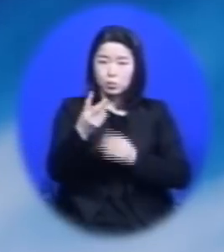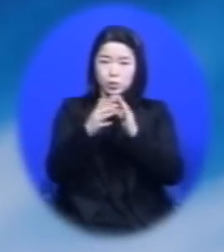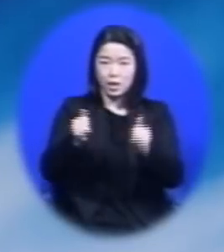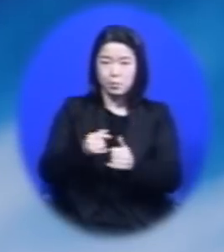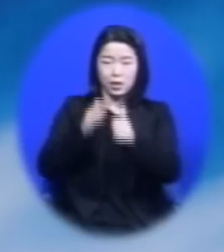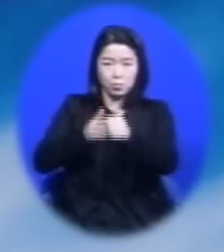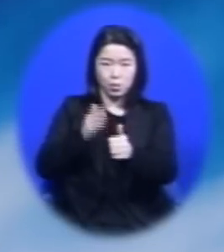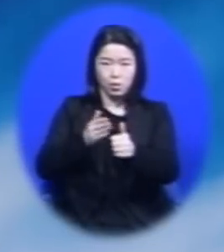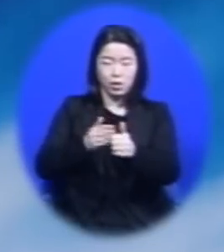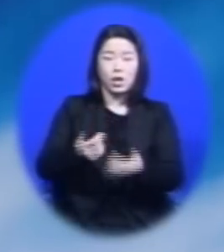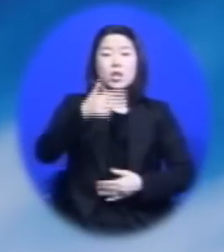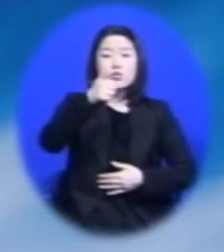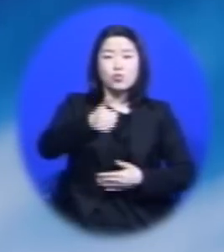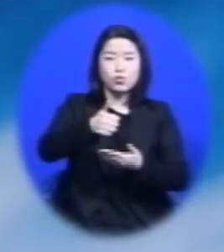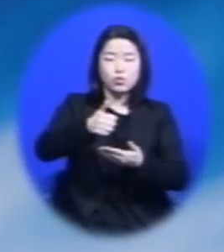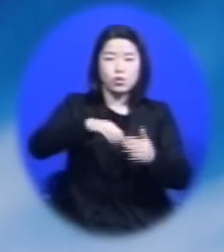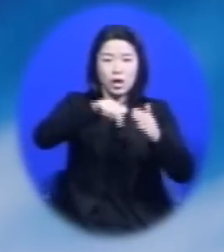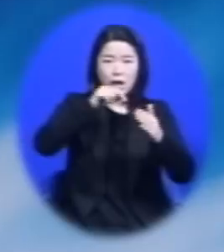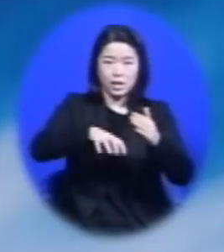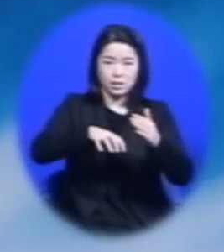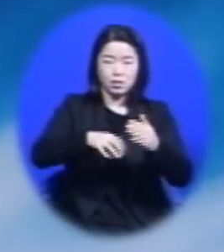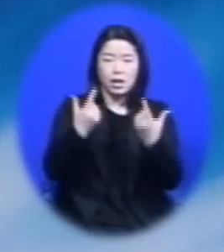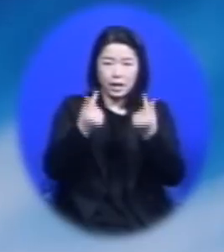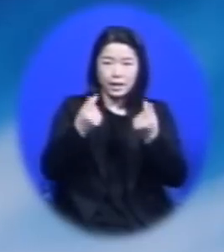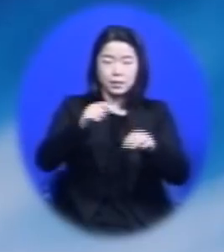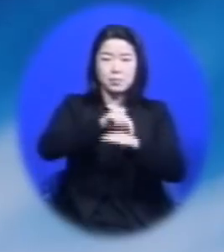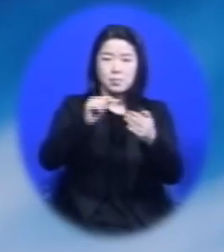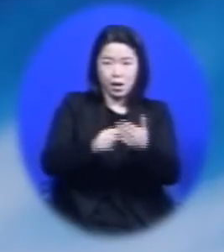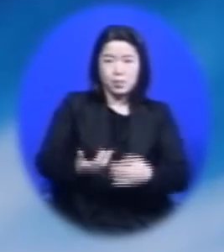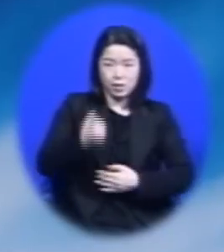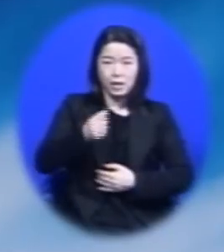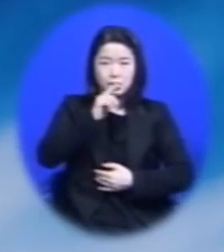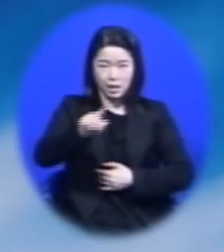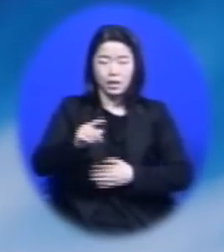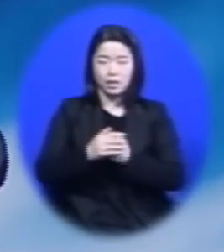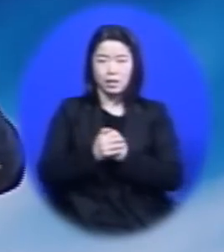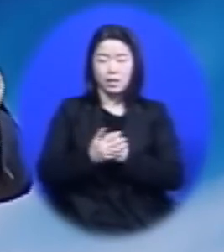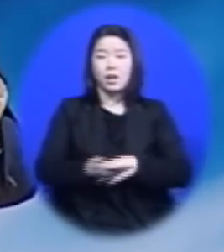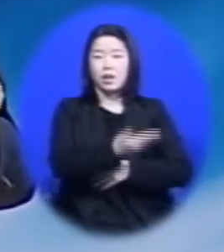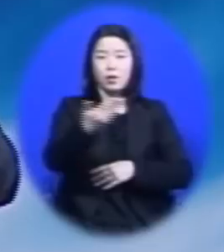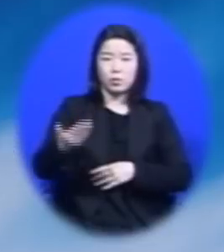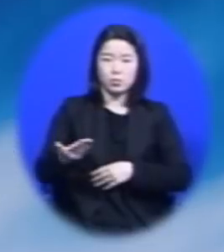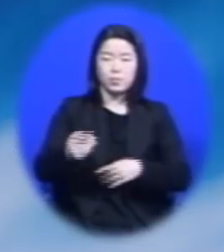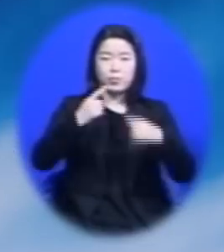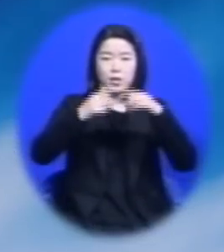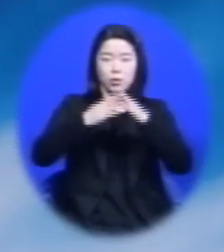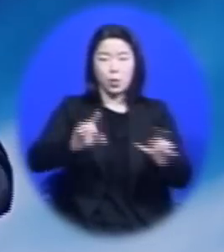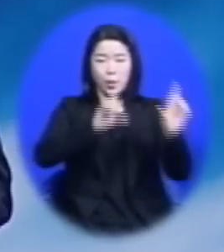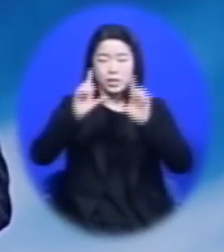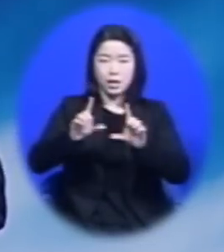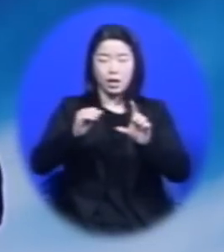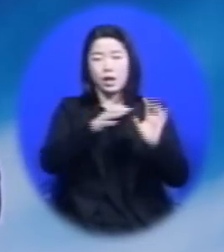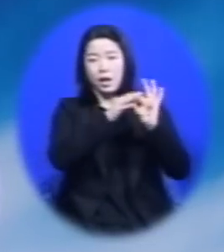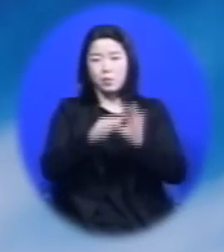주 안에서 같은 마음을 가지라 여러분 교회 생활하면서